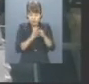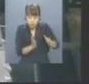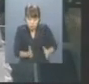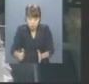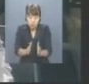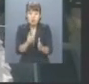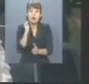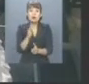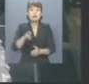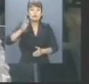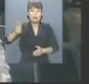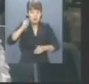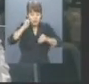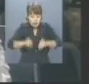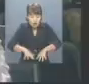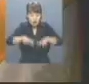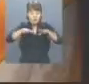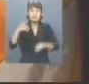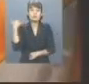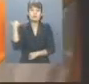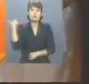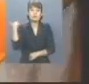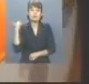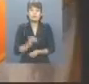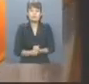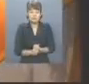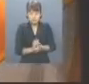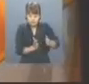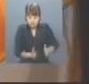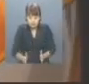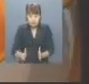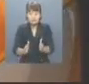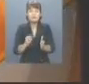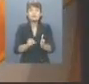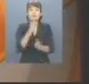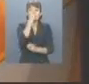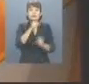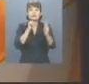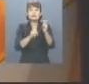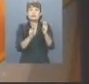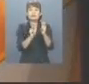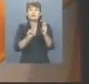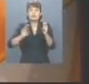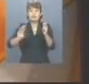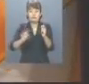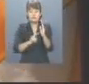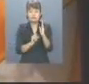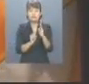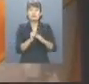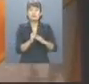ติดตามจากคุณสัตคุณดำเกลียงนะคะรายงานจากถนนพุทธสาครอำเภอกระทุ่มแบนจังหวัดสมุทรสาครค่ะคุณสัตคุณเชิญค่